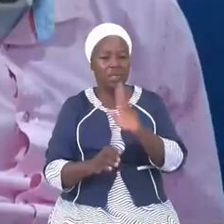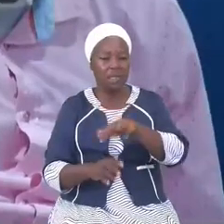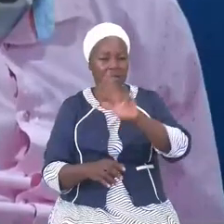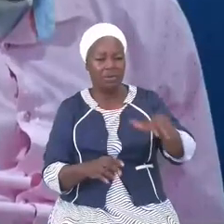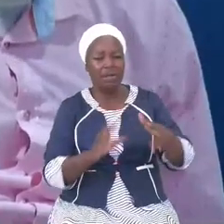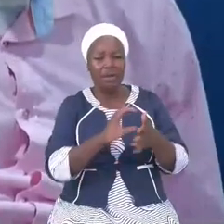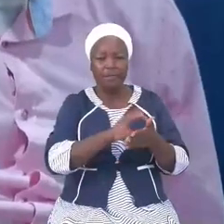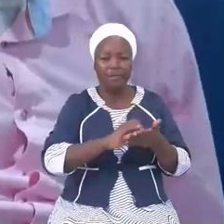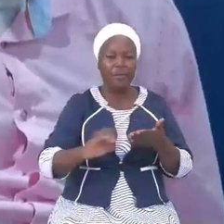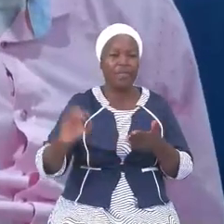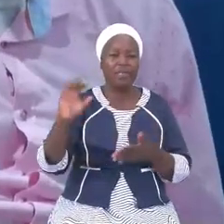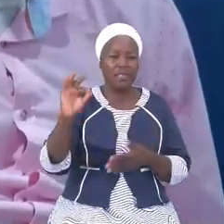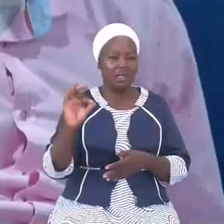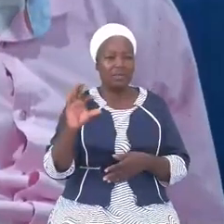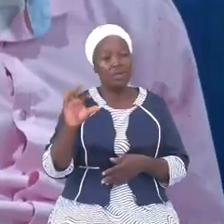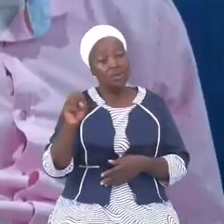33, 9.